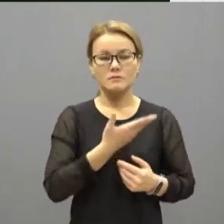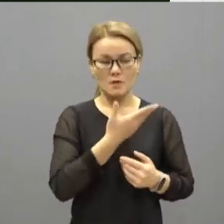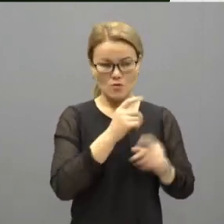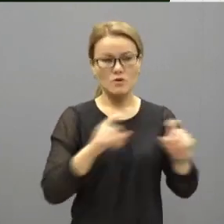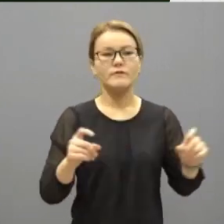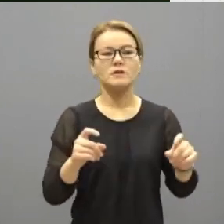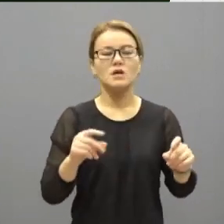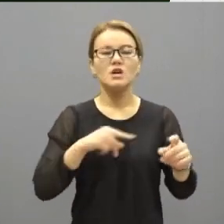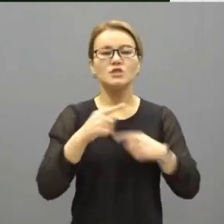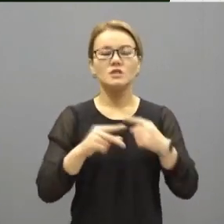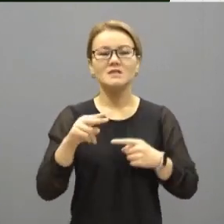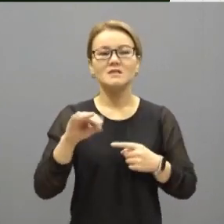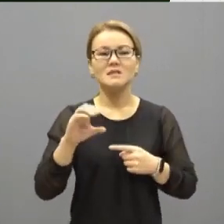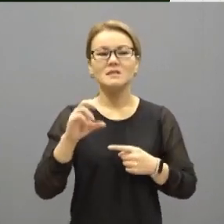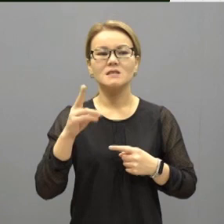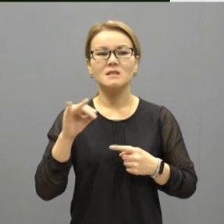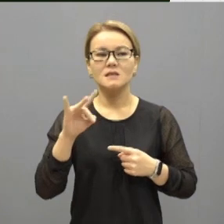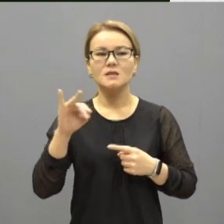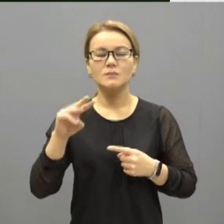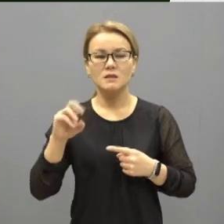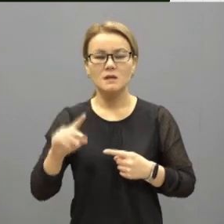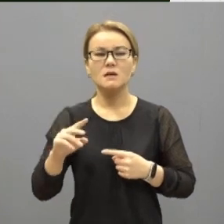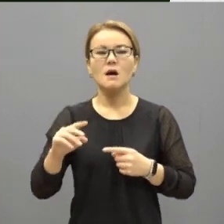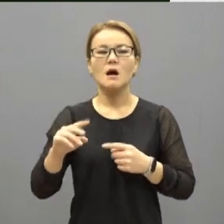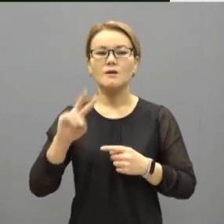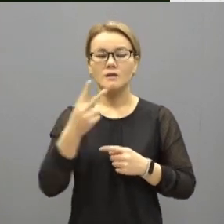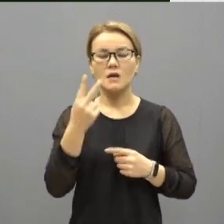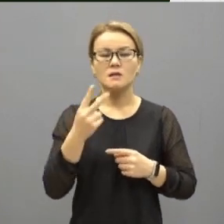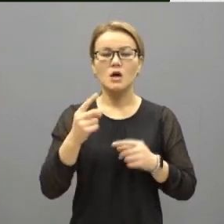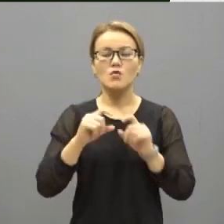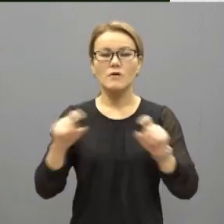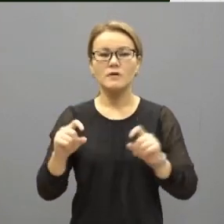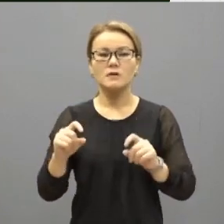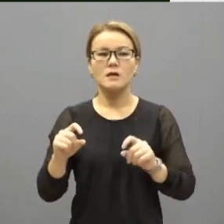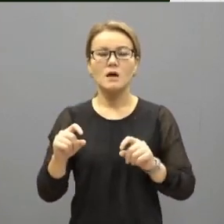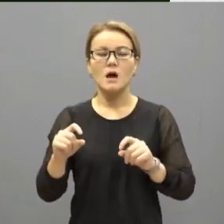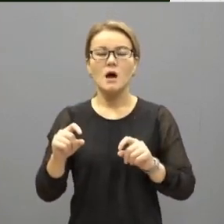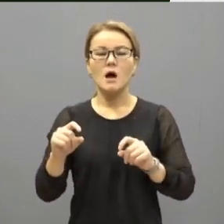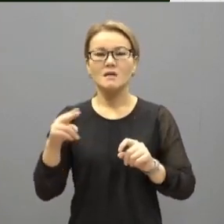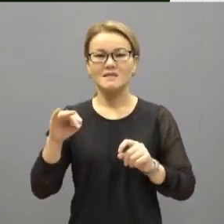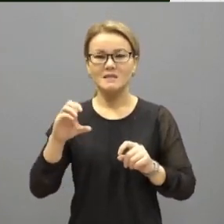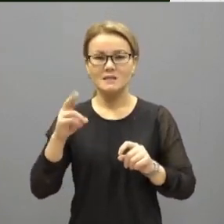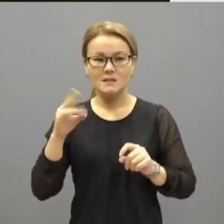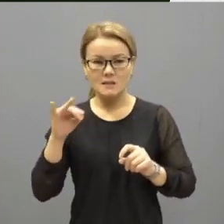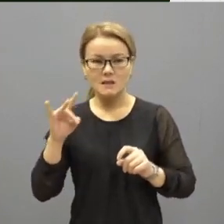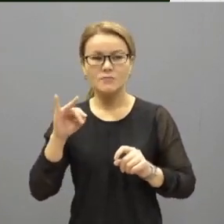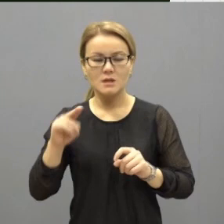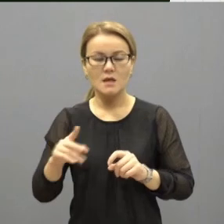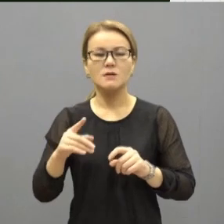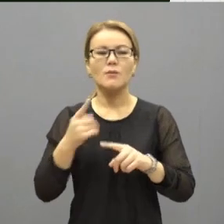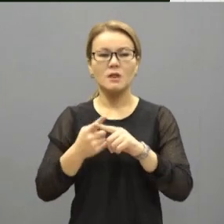данное уравнение через дискриминант. Это квадратное уравнение Дискриминант у нас положительный, значит, оно